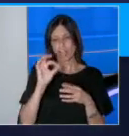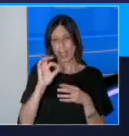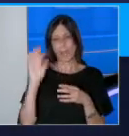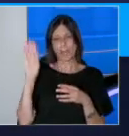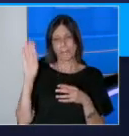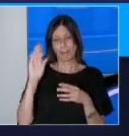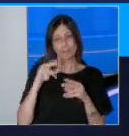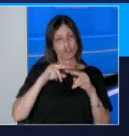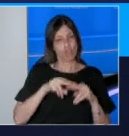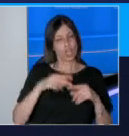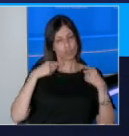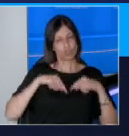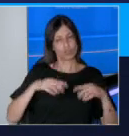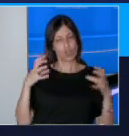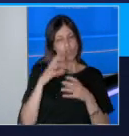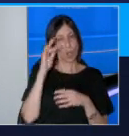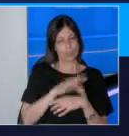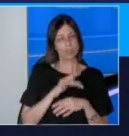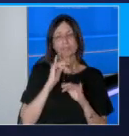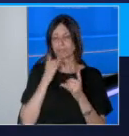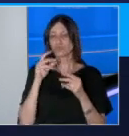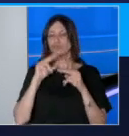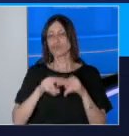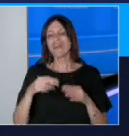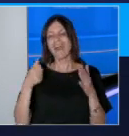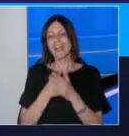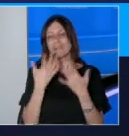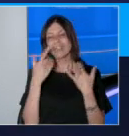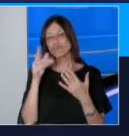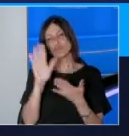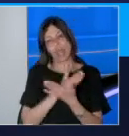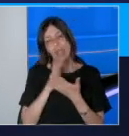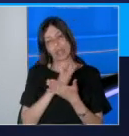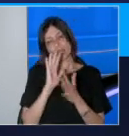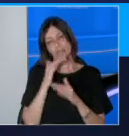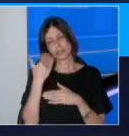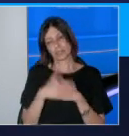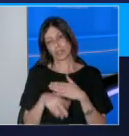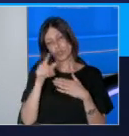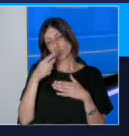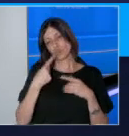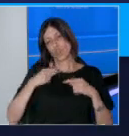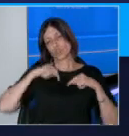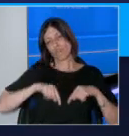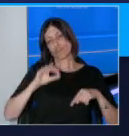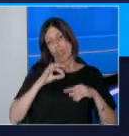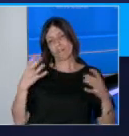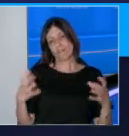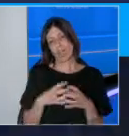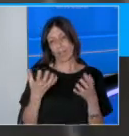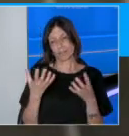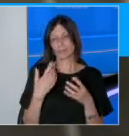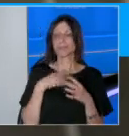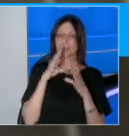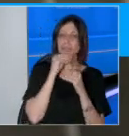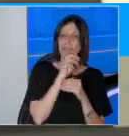ממשלה אחרת? נתניהו יישאר עד מתי שהוא יחליט, די. אוקיי. בוא נעבור לנושאים. כן, בוא נעבור לנושאים